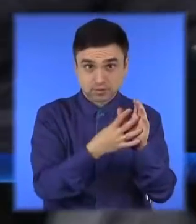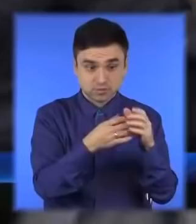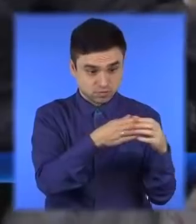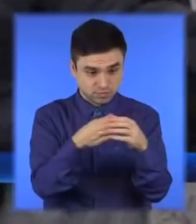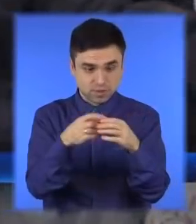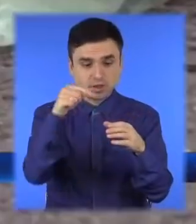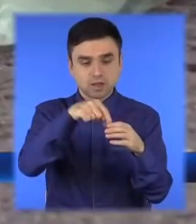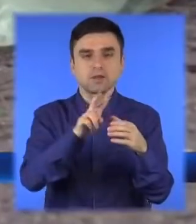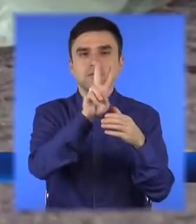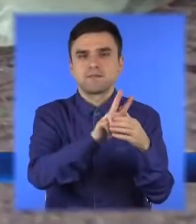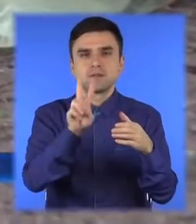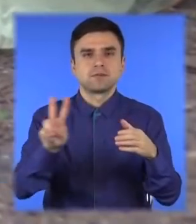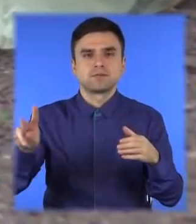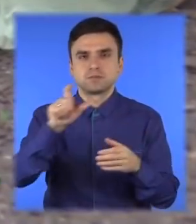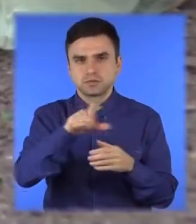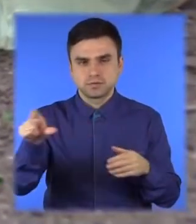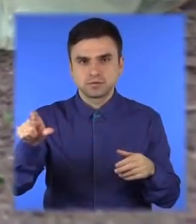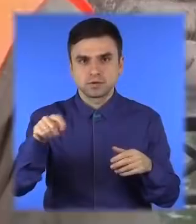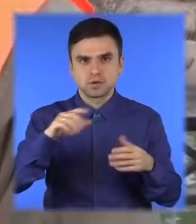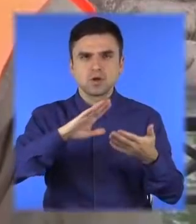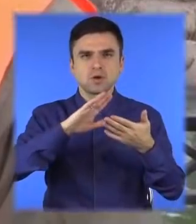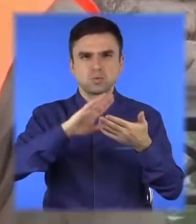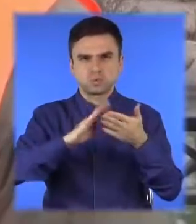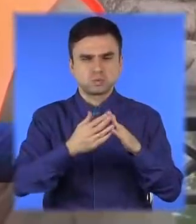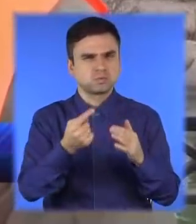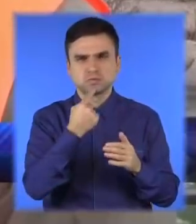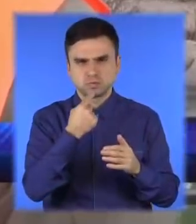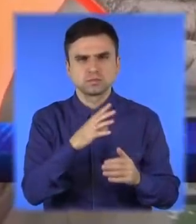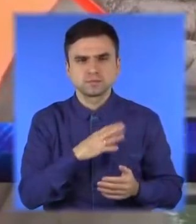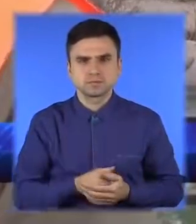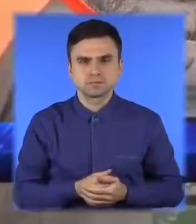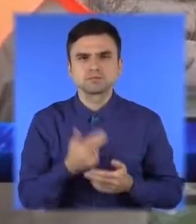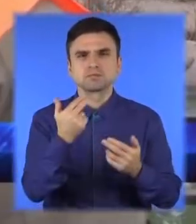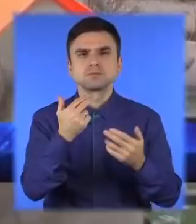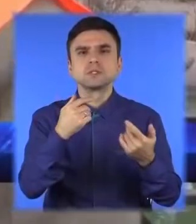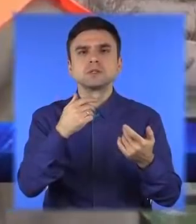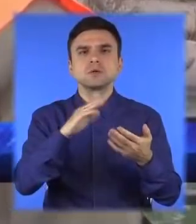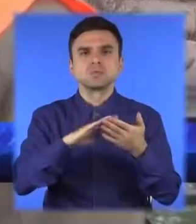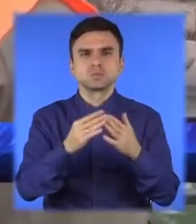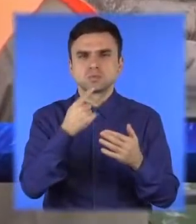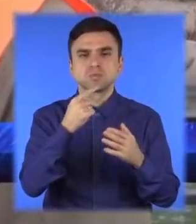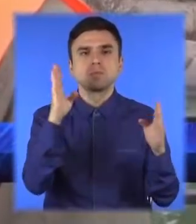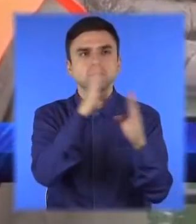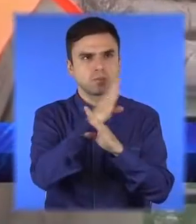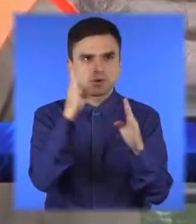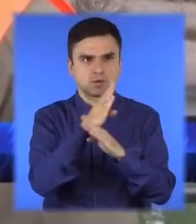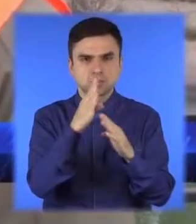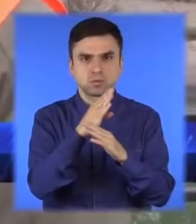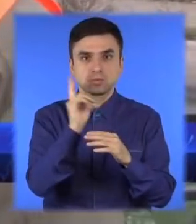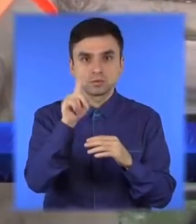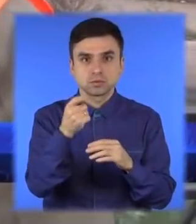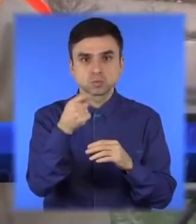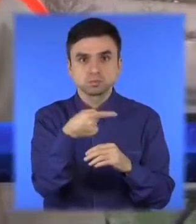кожній. Умови цього разу були досить важкими для спортсменів. Звісно, погодні умови сьогодні у нас доволі, можна сказати, екстремальні. Були